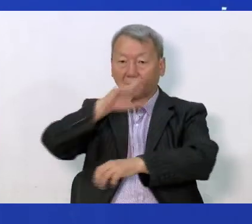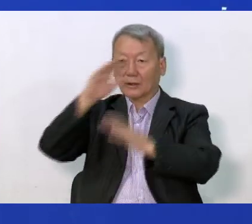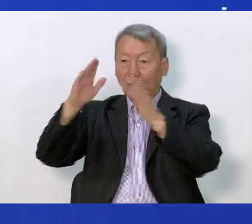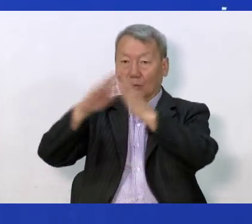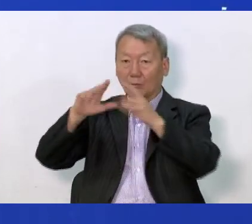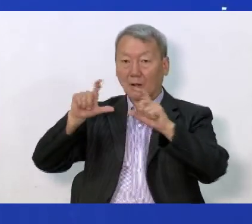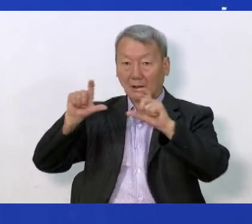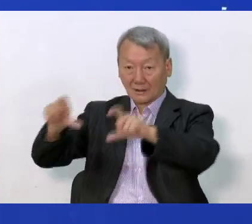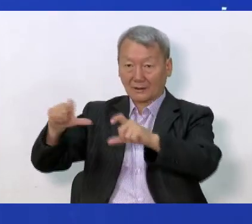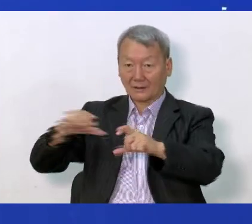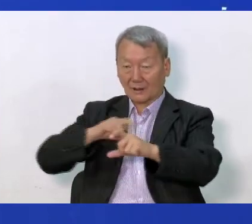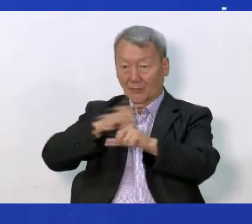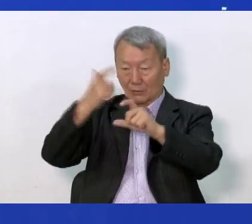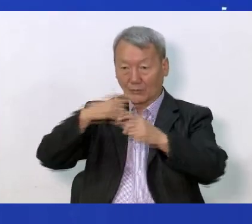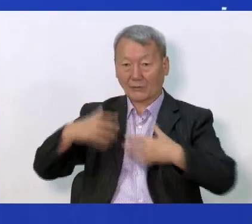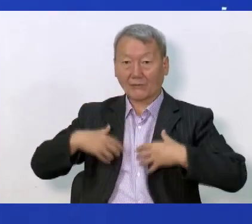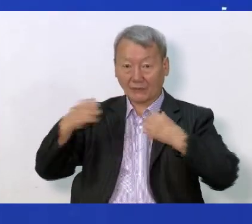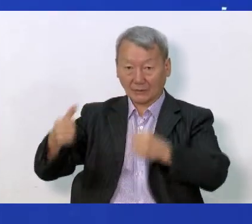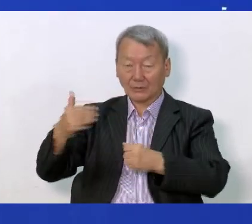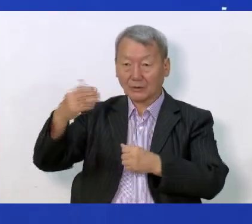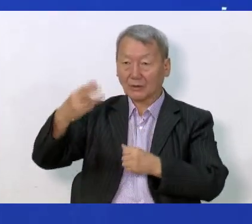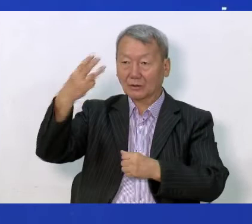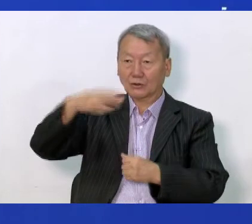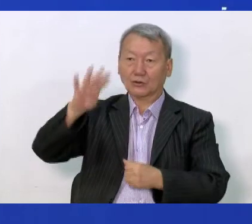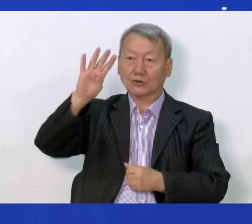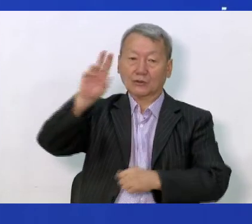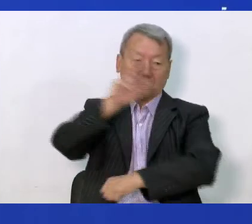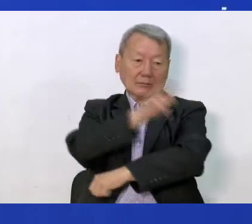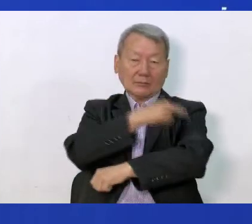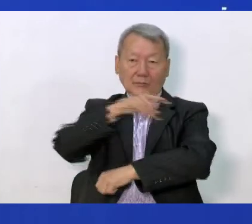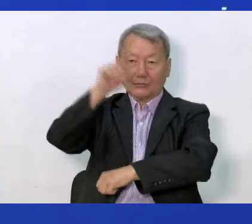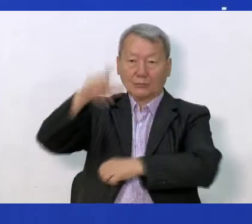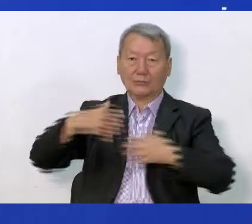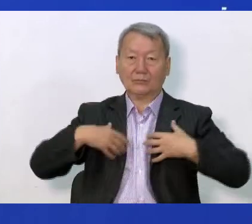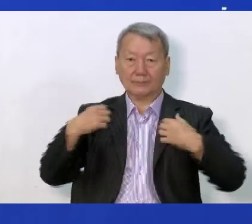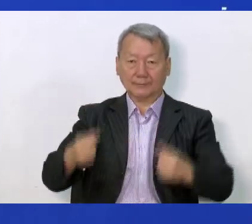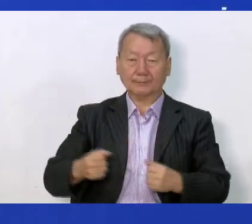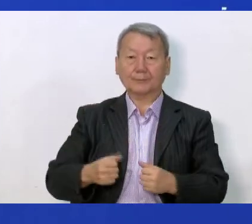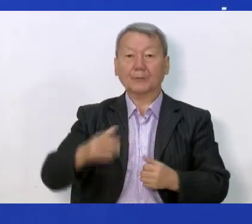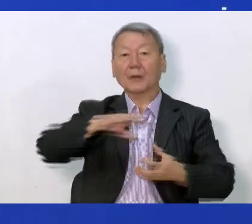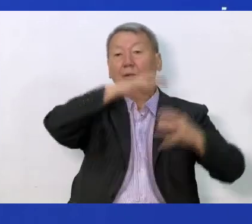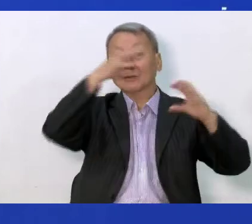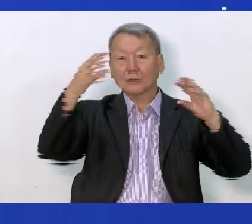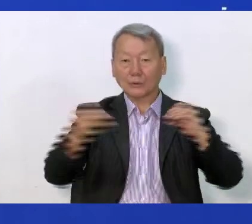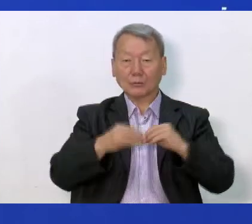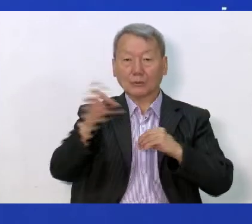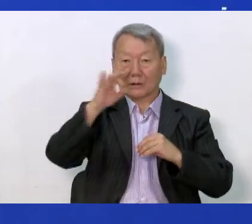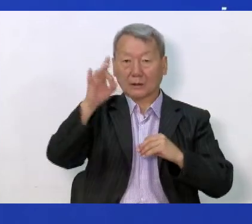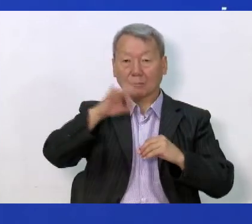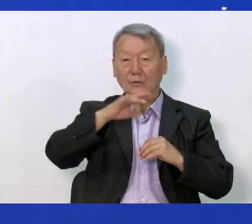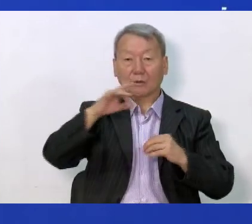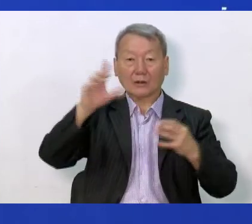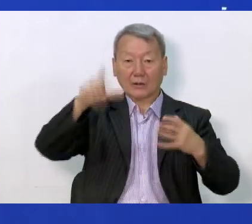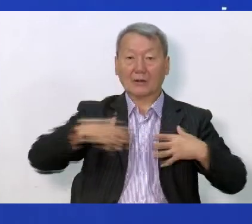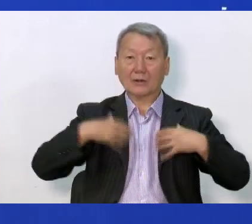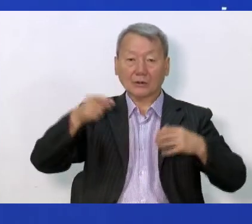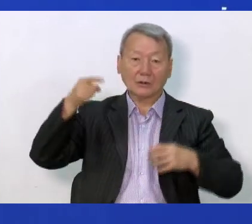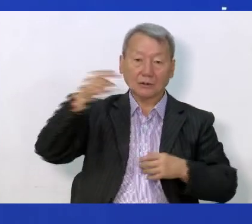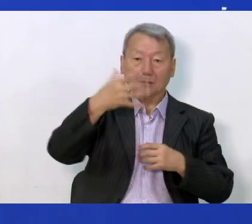из домашней самоизоляции с выздоровлением выписано 34 медицинских работника. Всего по республике выписано с